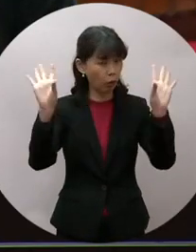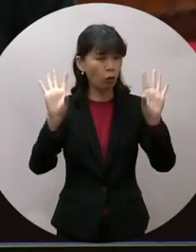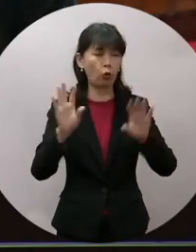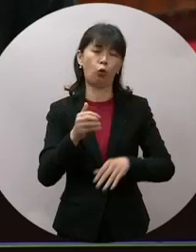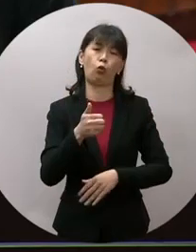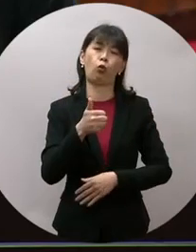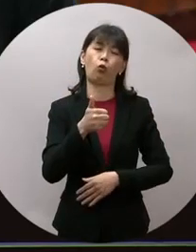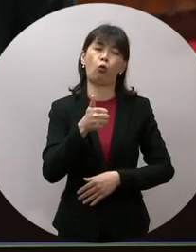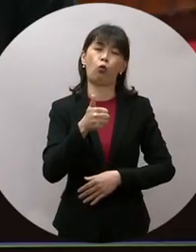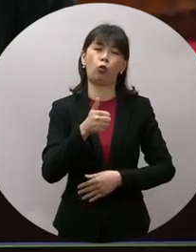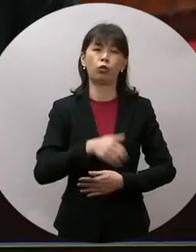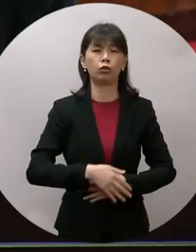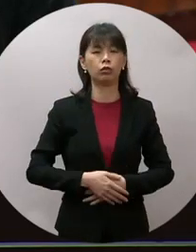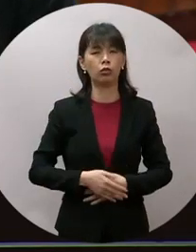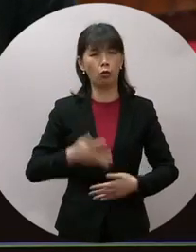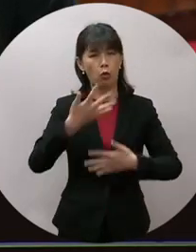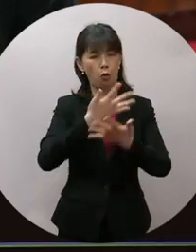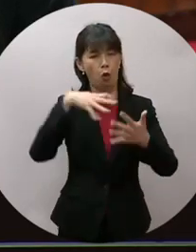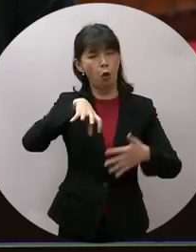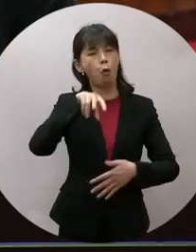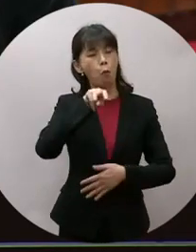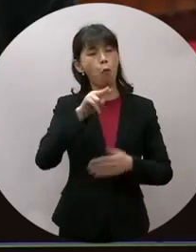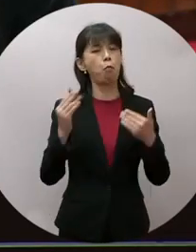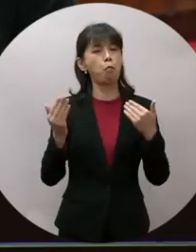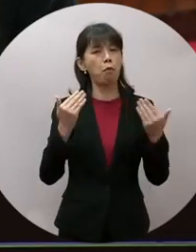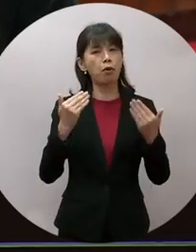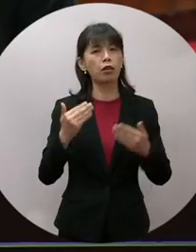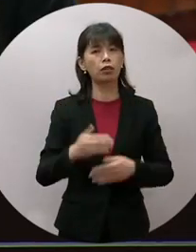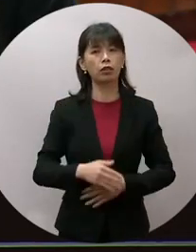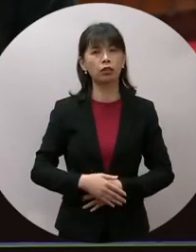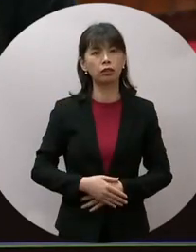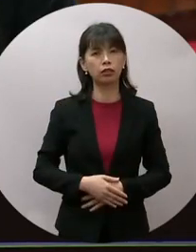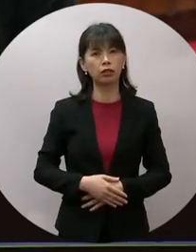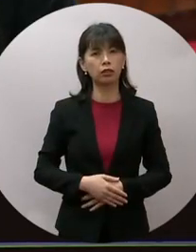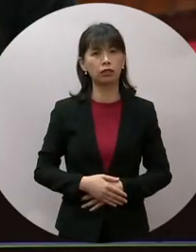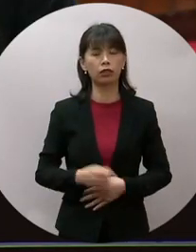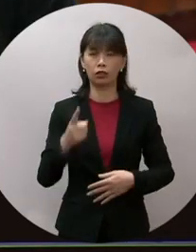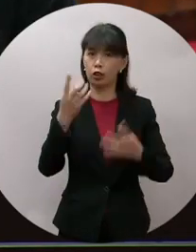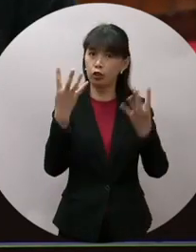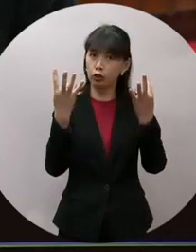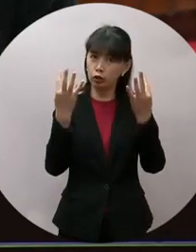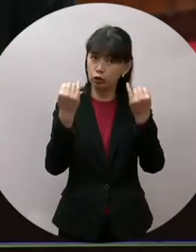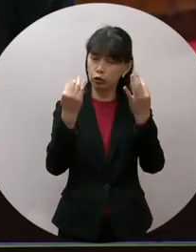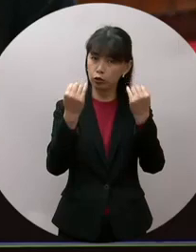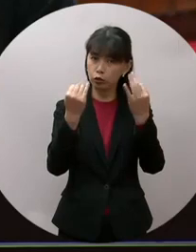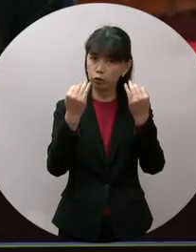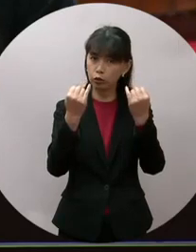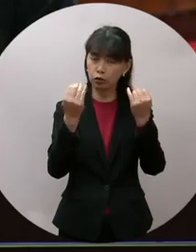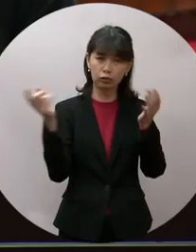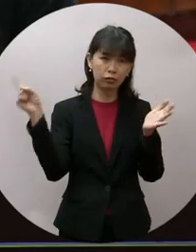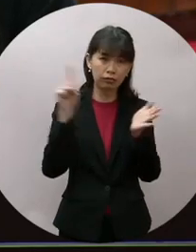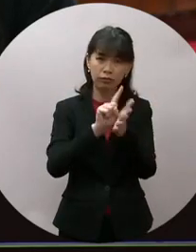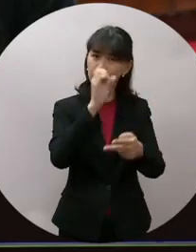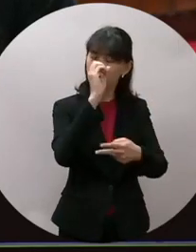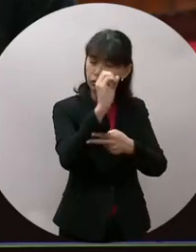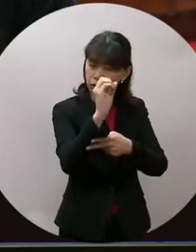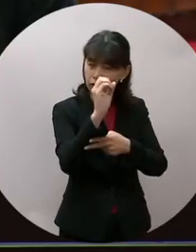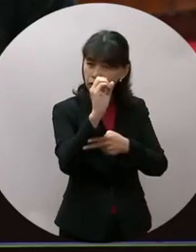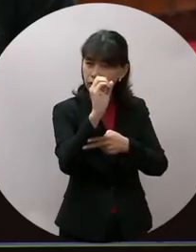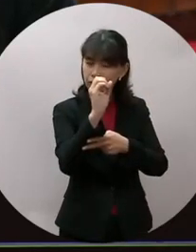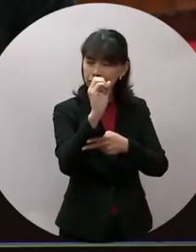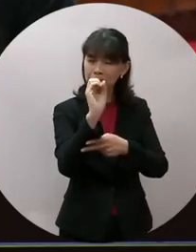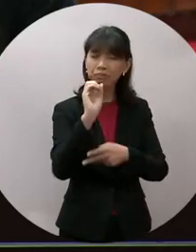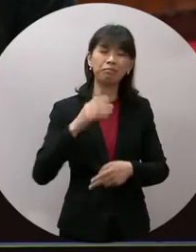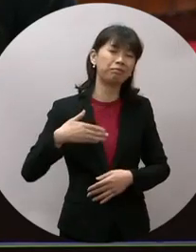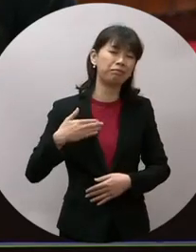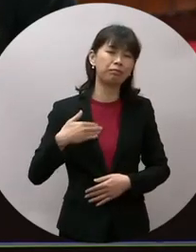的平台。当然我们不确定这样的一个仪表板数字是不是永远会挂零，但是最起码